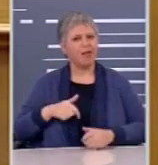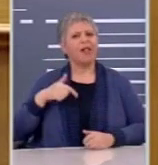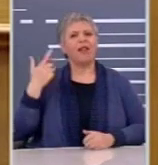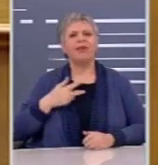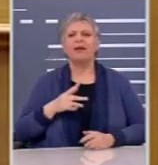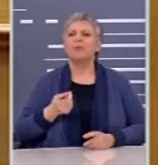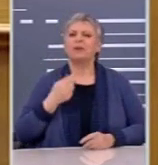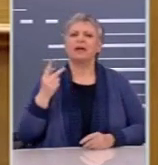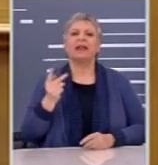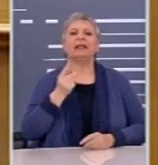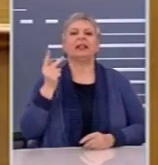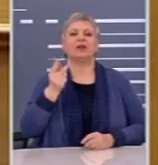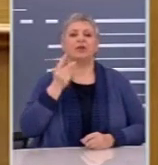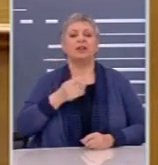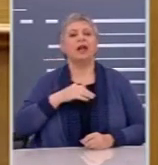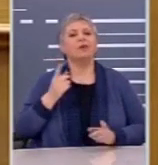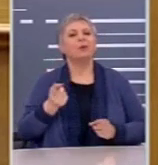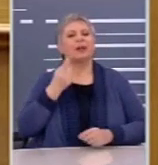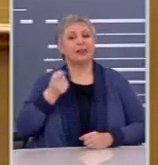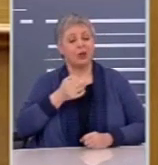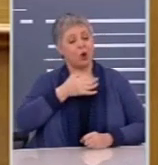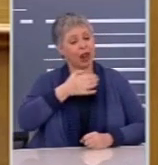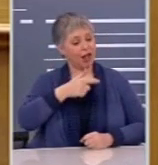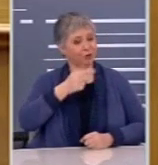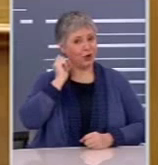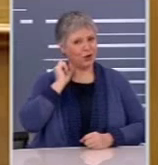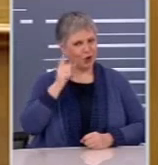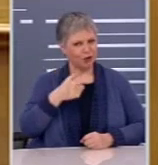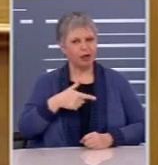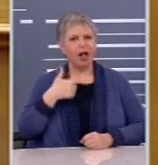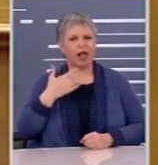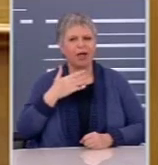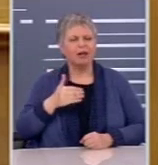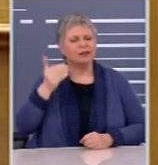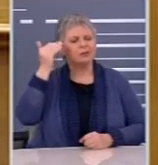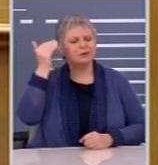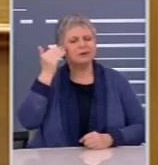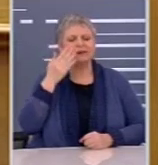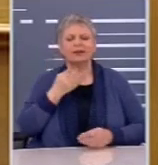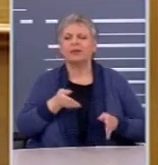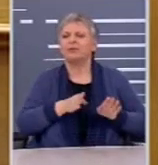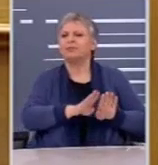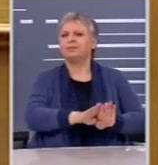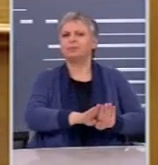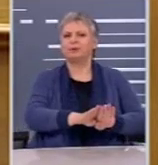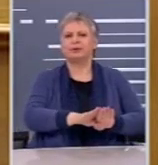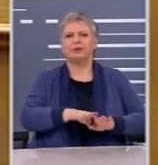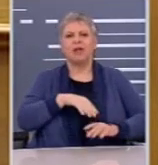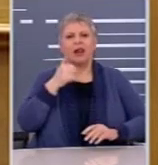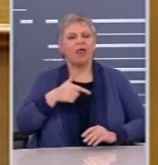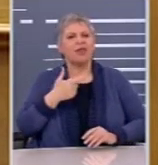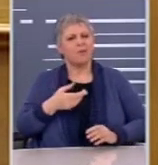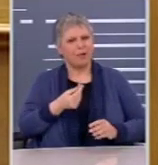κοινωνία έχει καθιερώσει για να ξεπλένει συχνά τις ενοχές της, επιδεικνύοντας υποκριτικό σεβασμό σε ό,τι